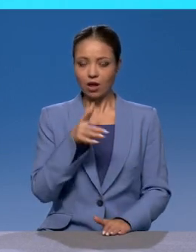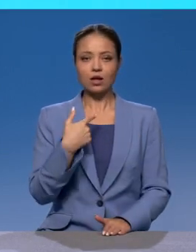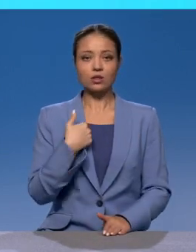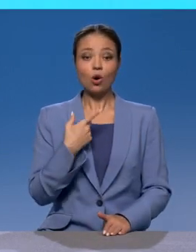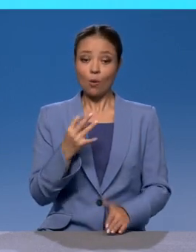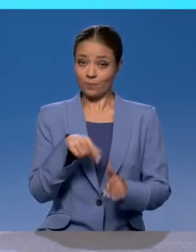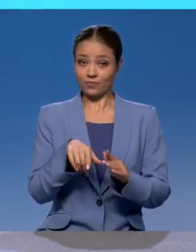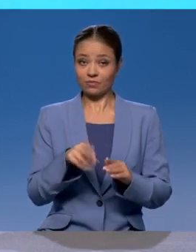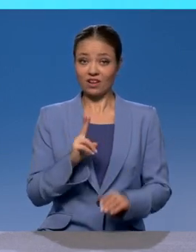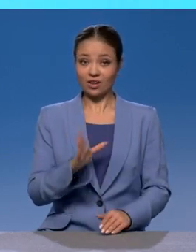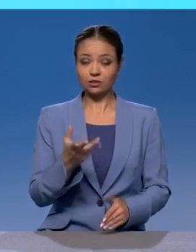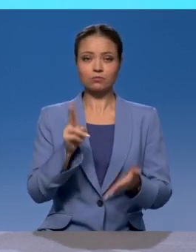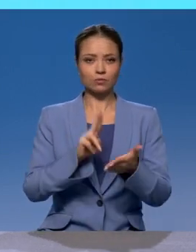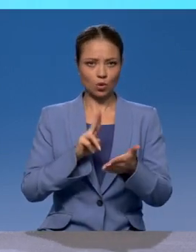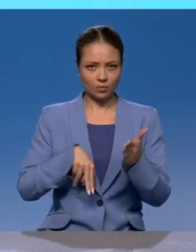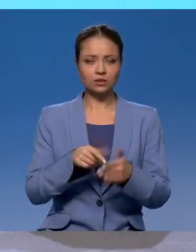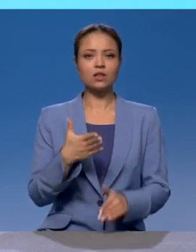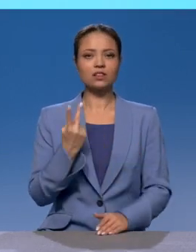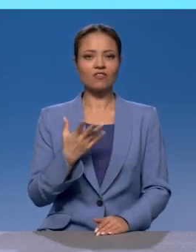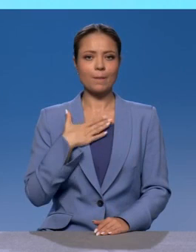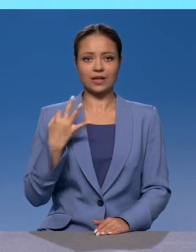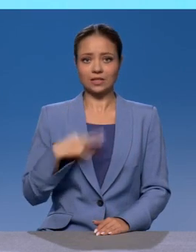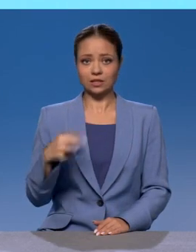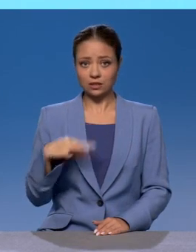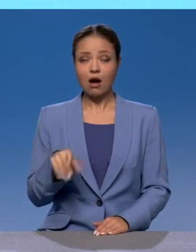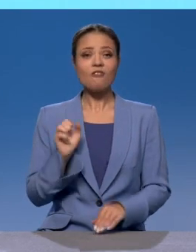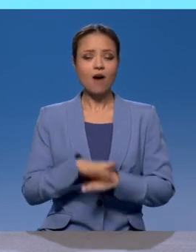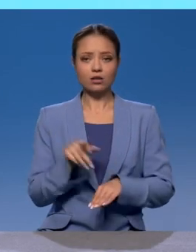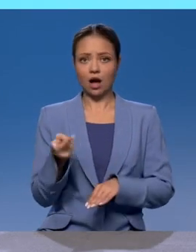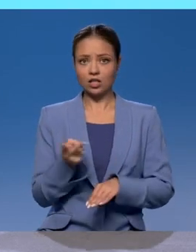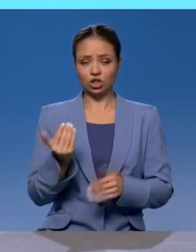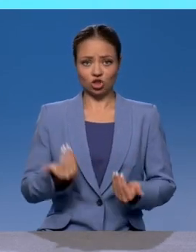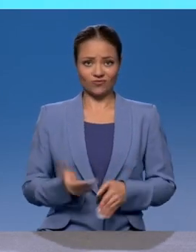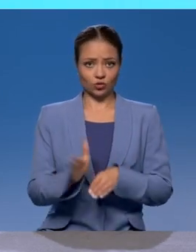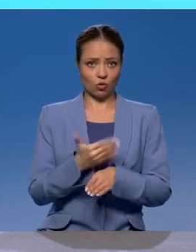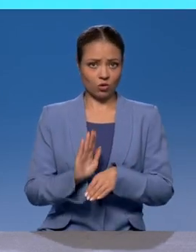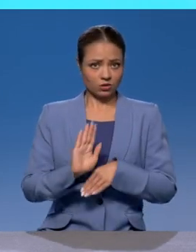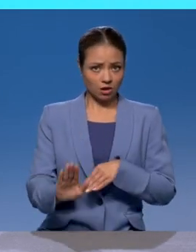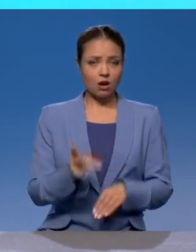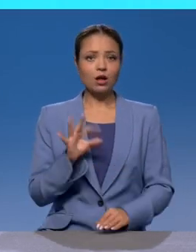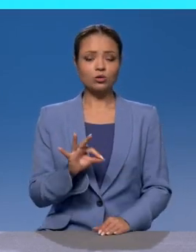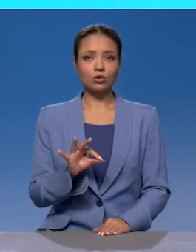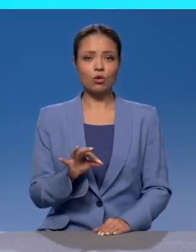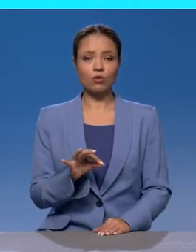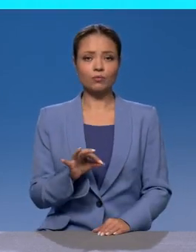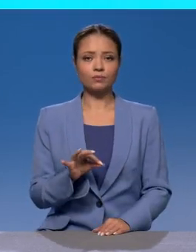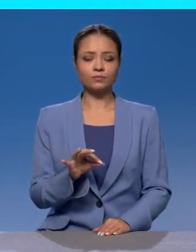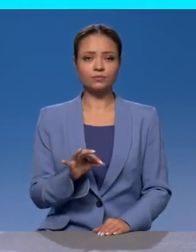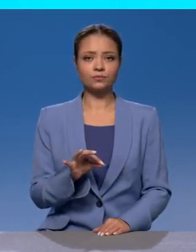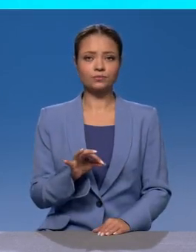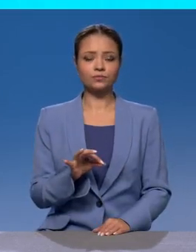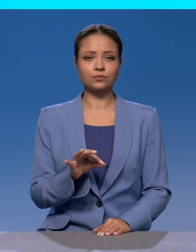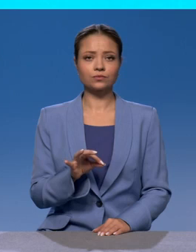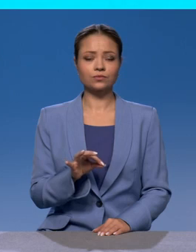ней 2 моих сына, которые живут отдельно, но не имеют... Не